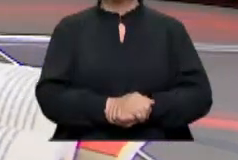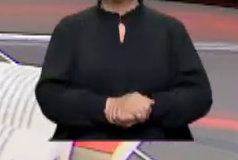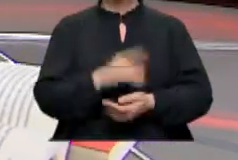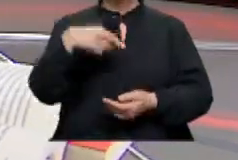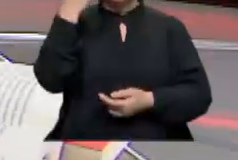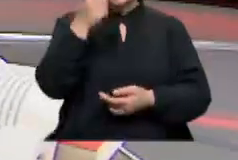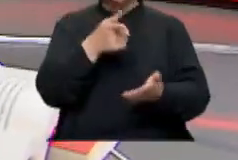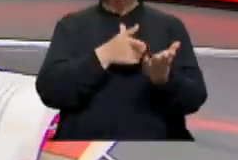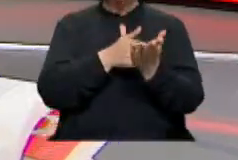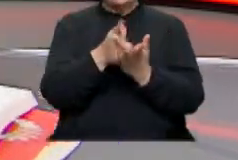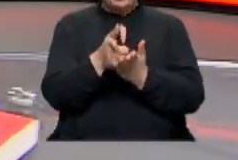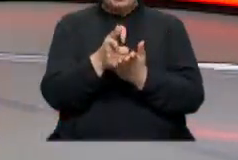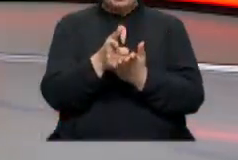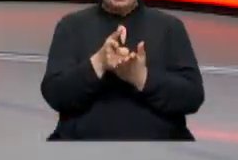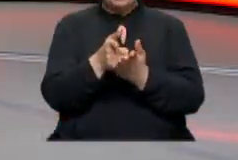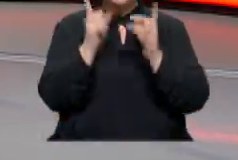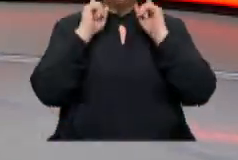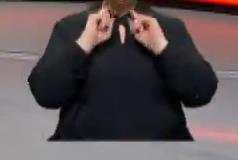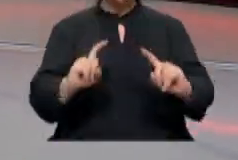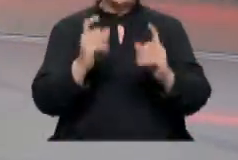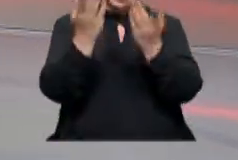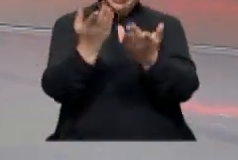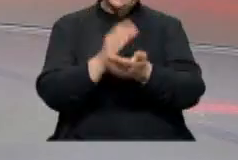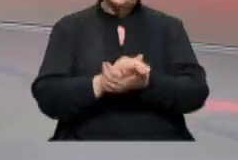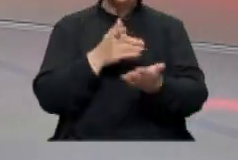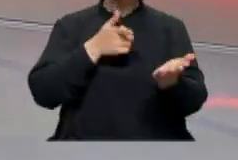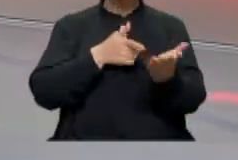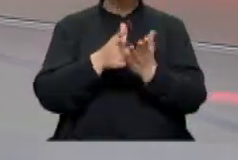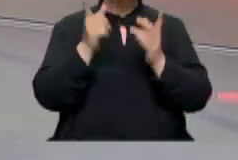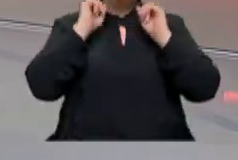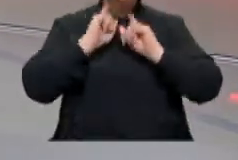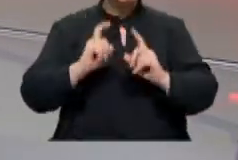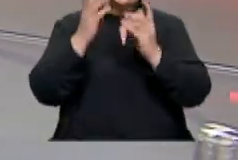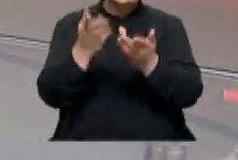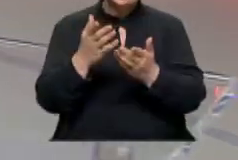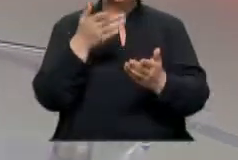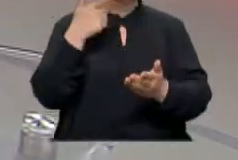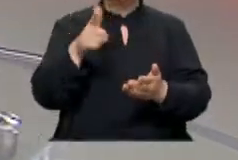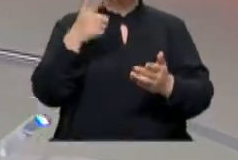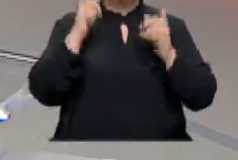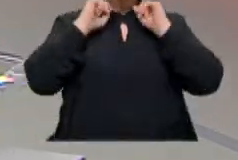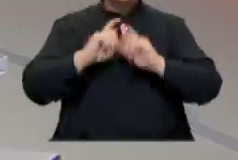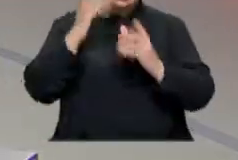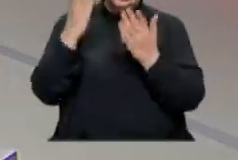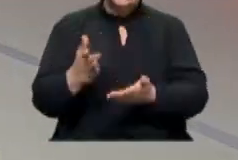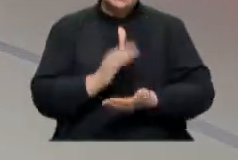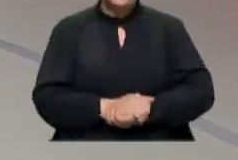Bu nedenle de tarım icralık. Çiftçi icralık. Köylü